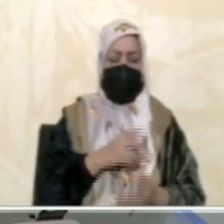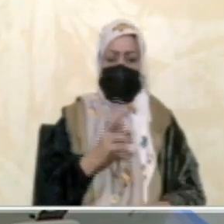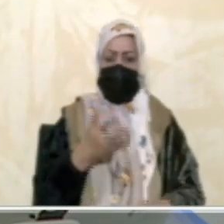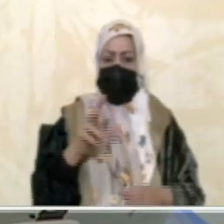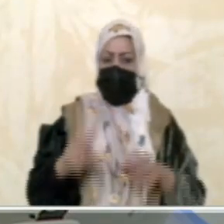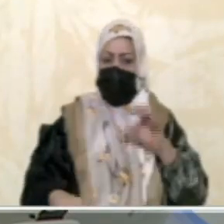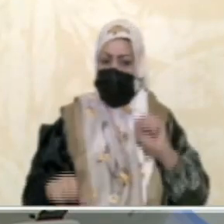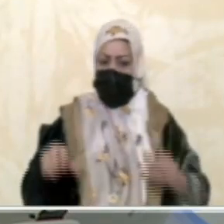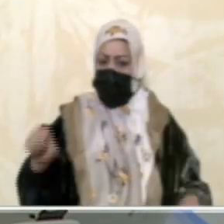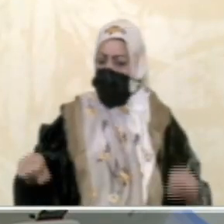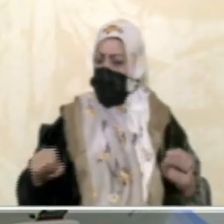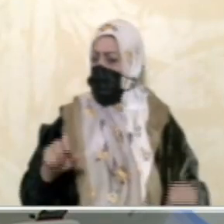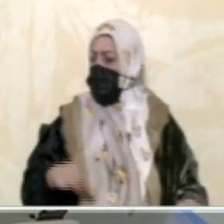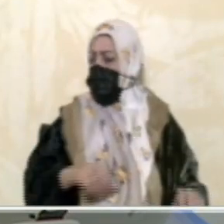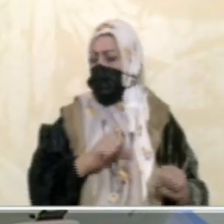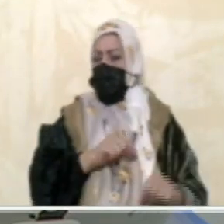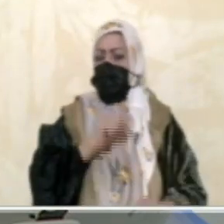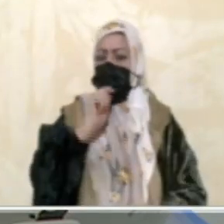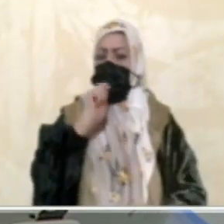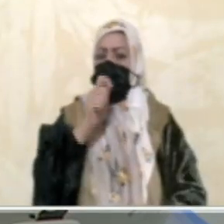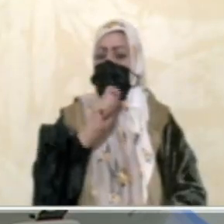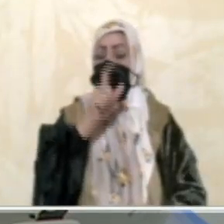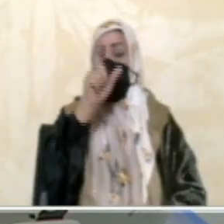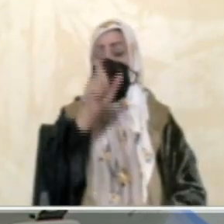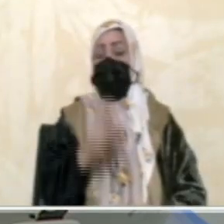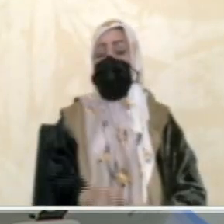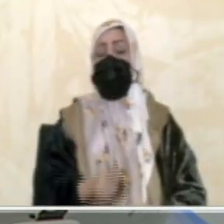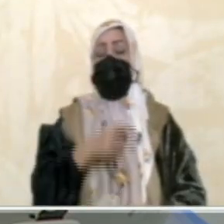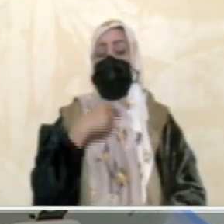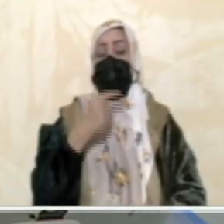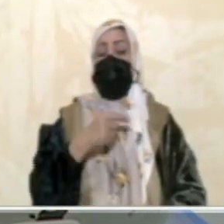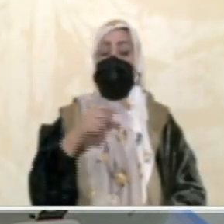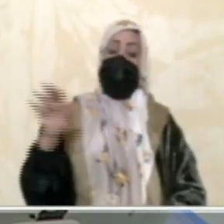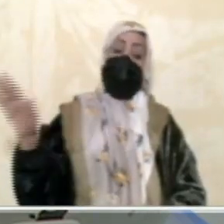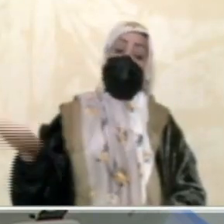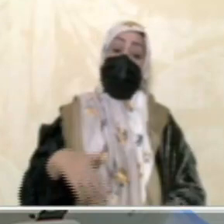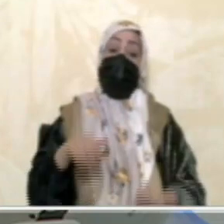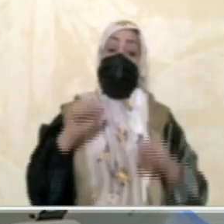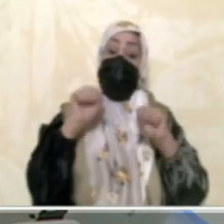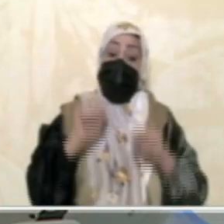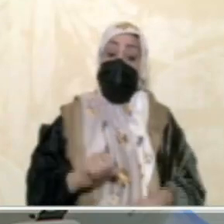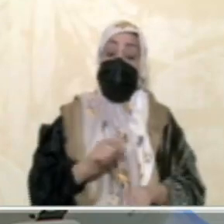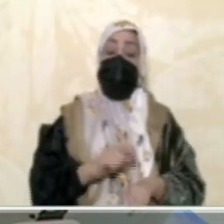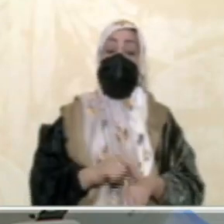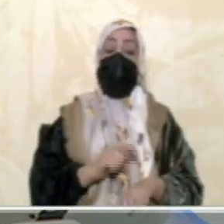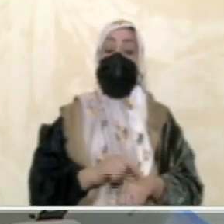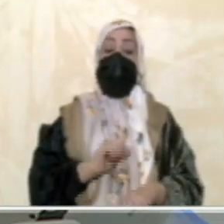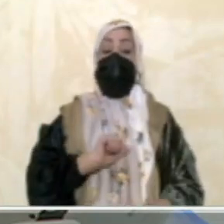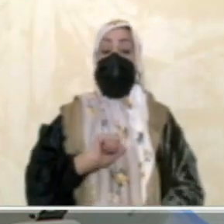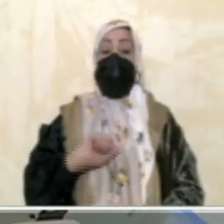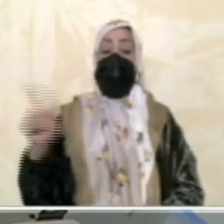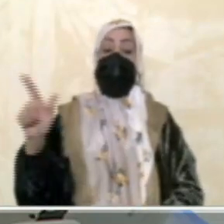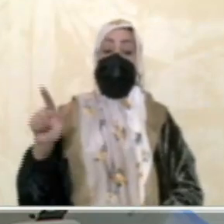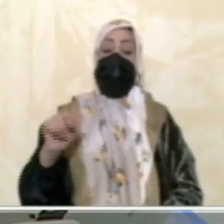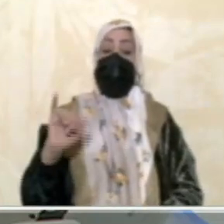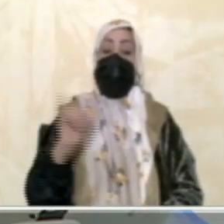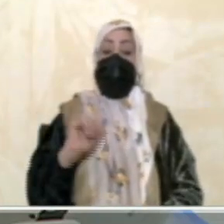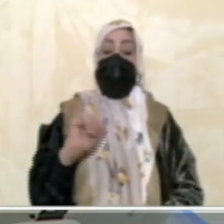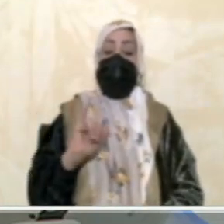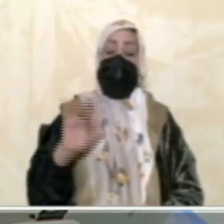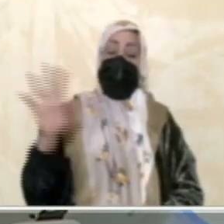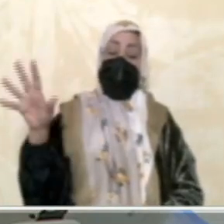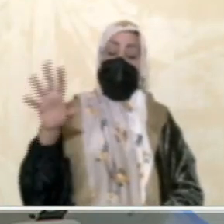الا اذا حضر اولا ثم خرج ثانيا لطارق انا يعني لا اشكال فيه